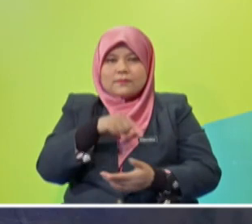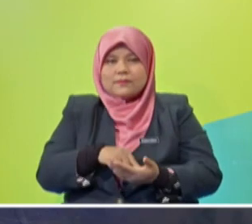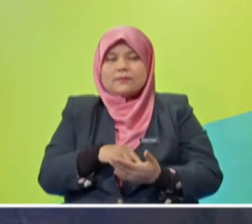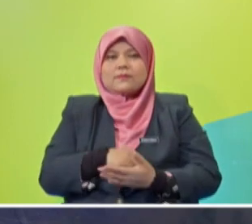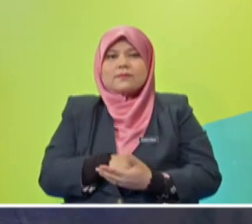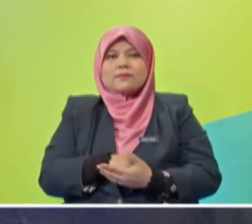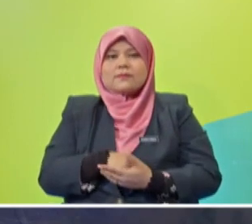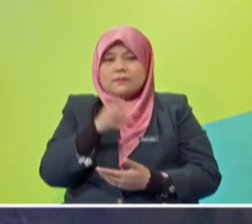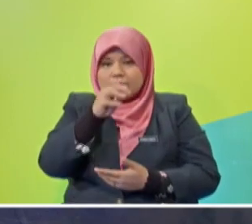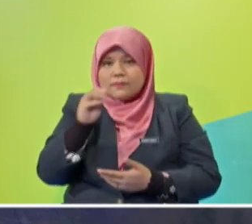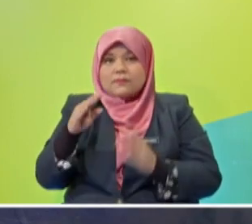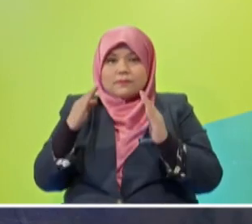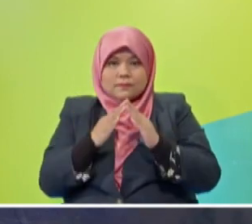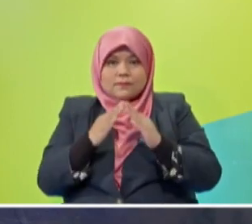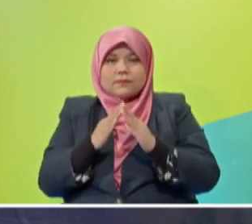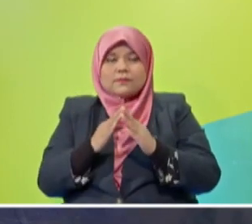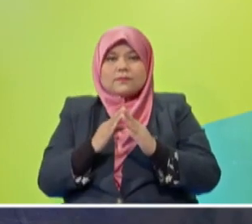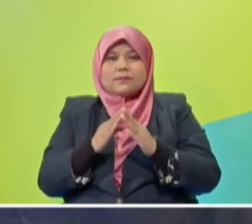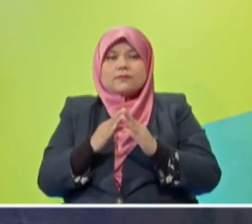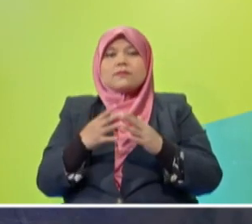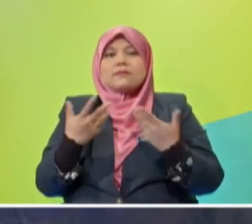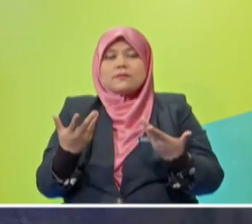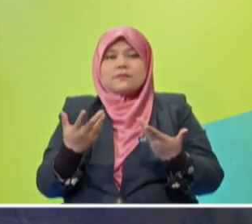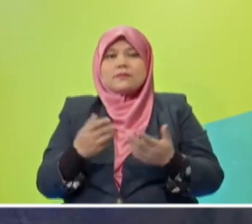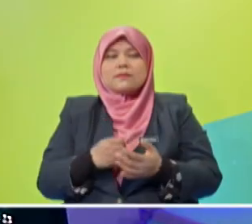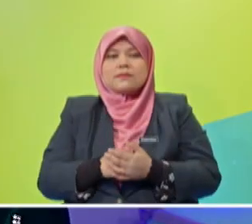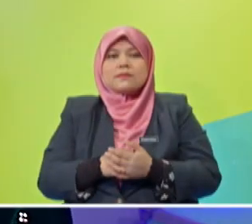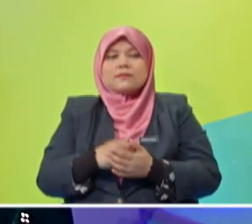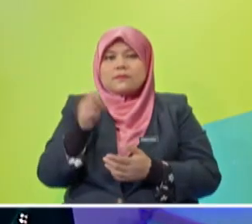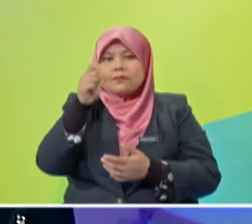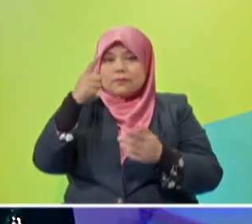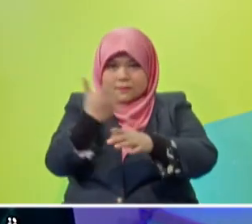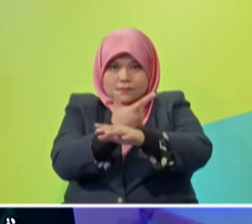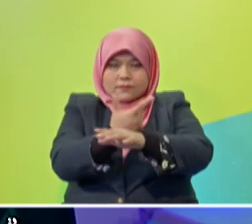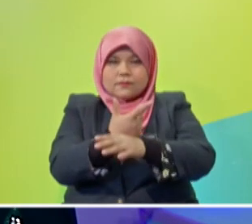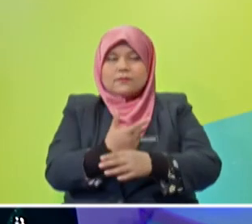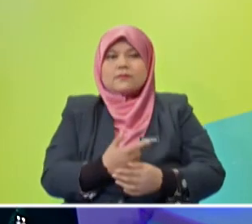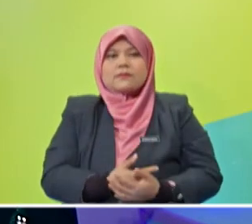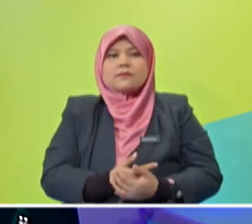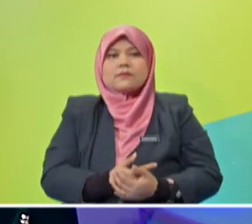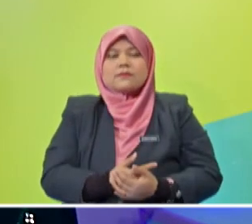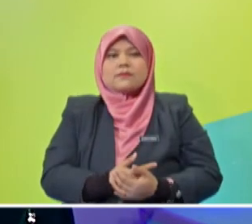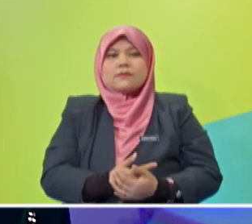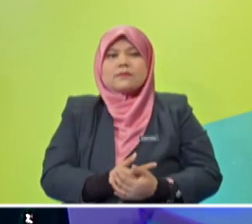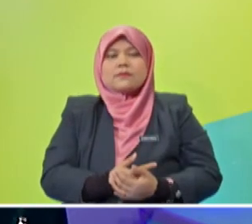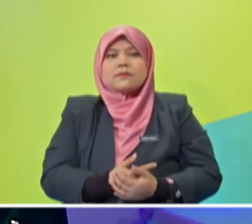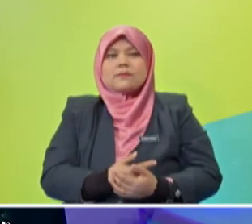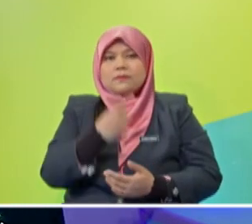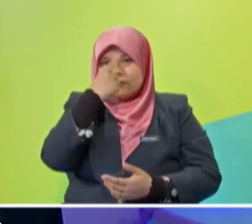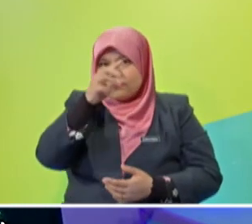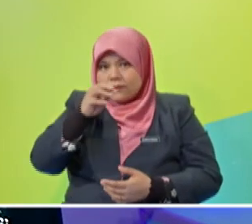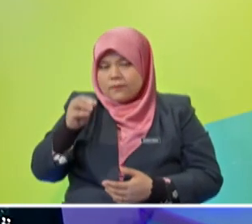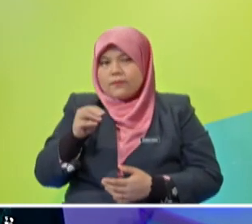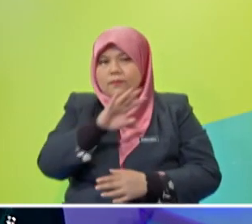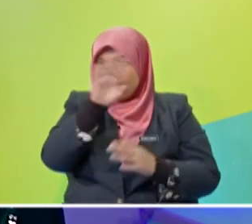yang berada di rumah boleh dapatkan latihan pengukuhan, cikgu? Okey, untuk mendapatkan latihan pengukuhan bagi mata pelajaran yang telah kita bincangkan pada hari inilah tajuk hari